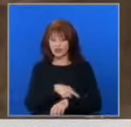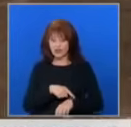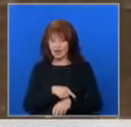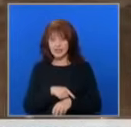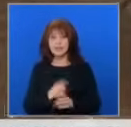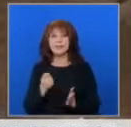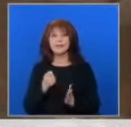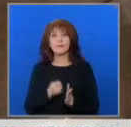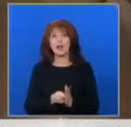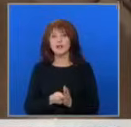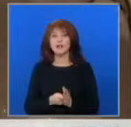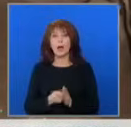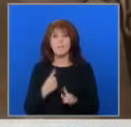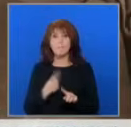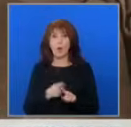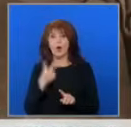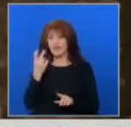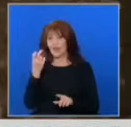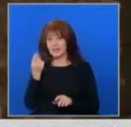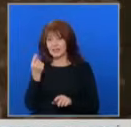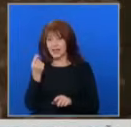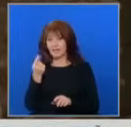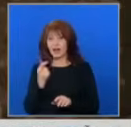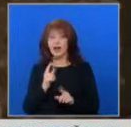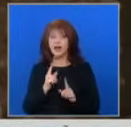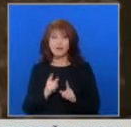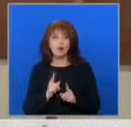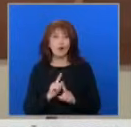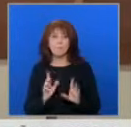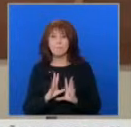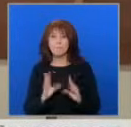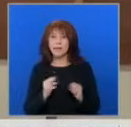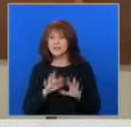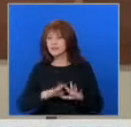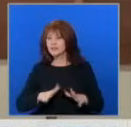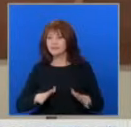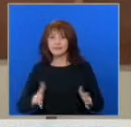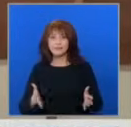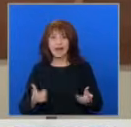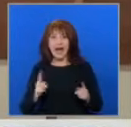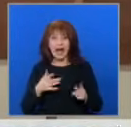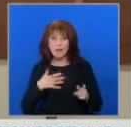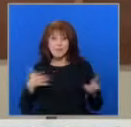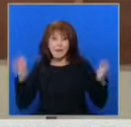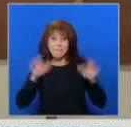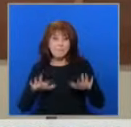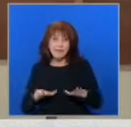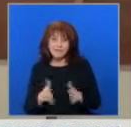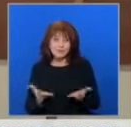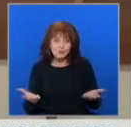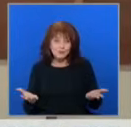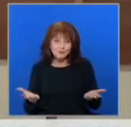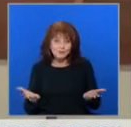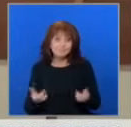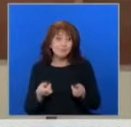на електрозахранването. Не трябва обаче да има форс-мажорни обстоятелства. Бедствието е именно такова обстоятелство, но